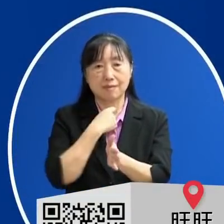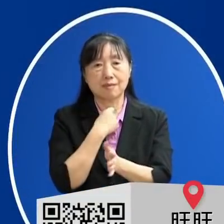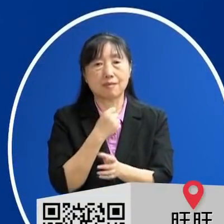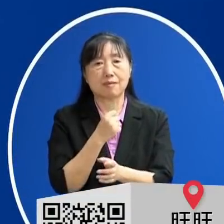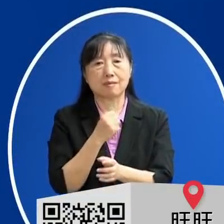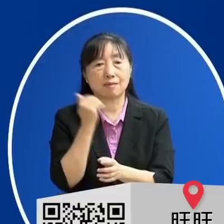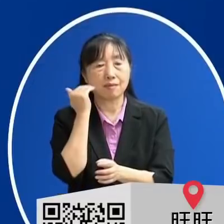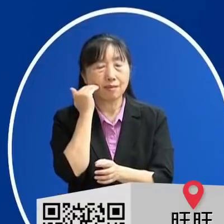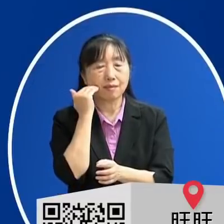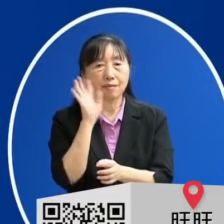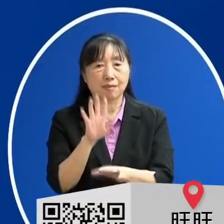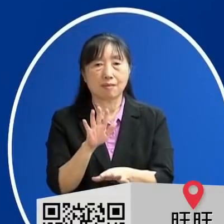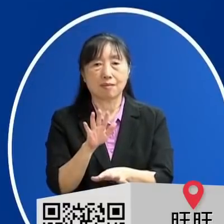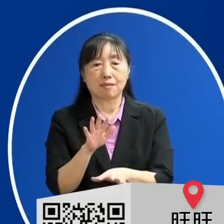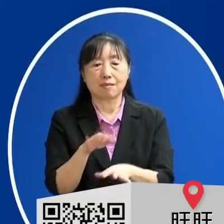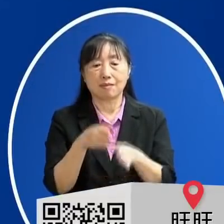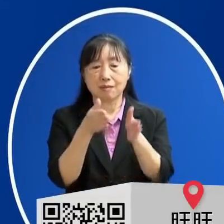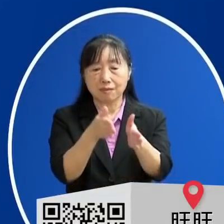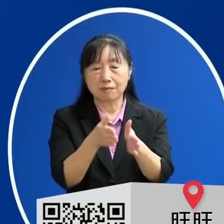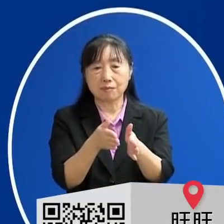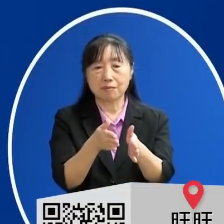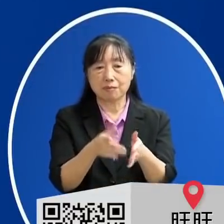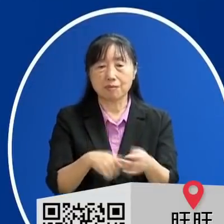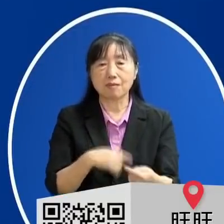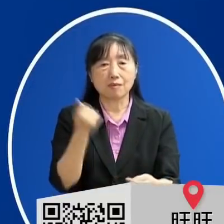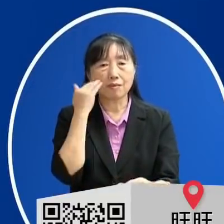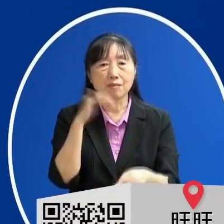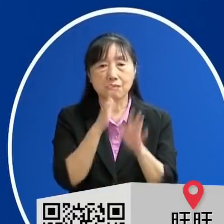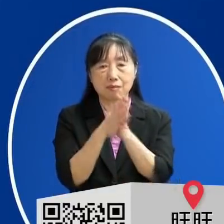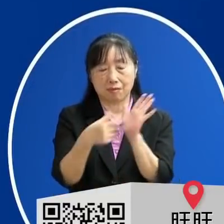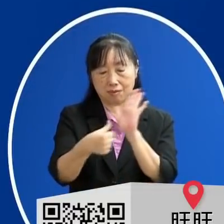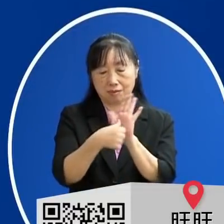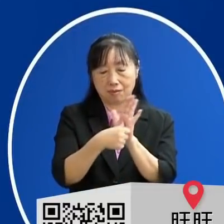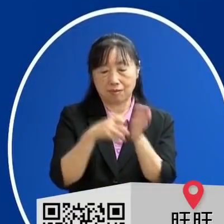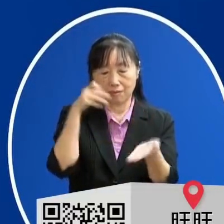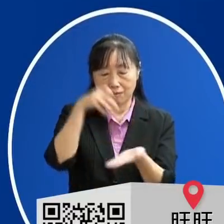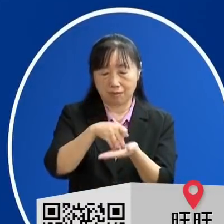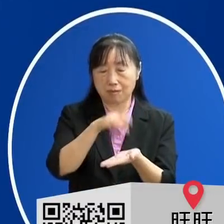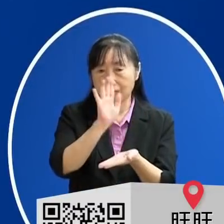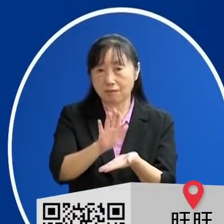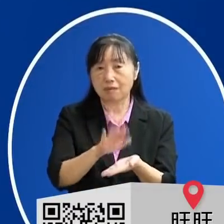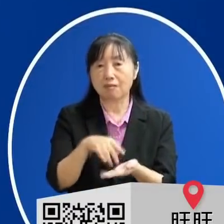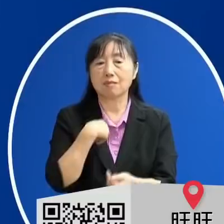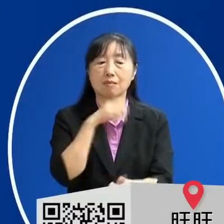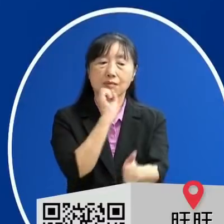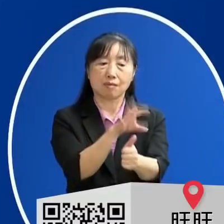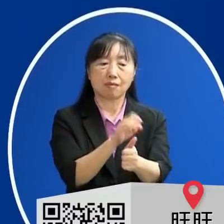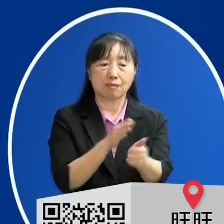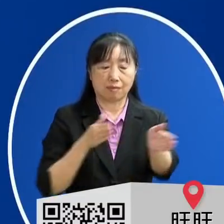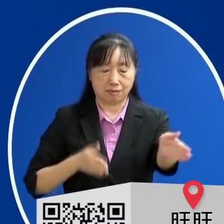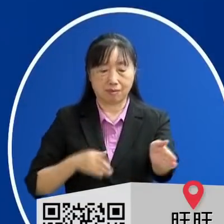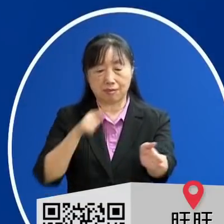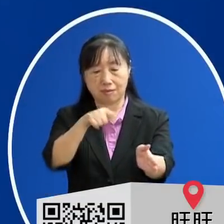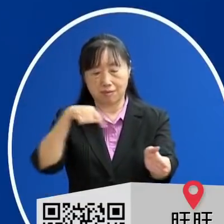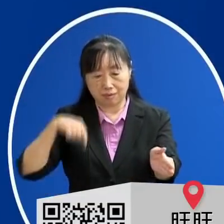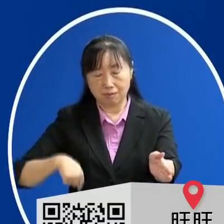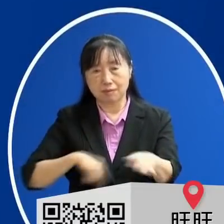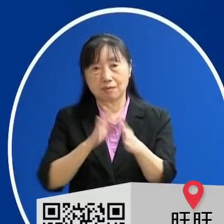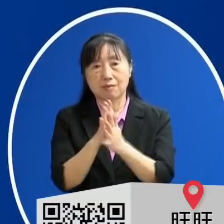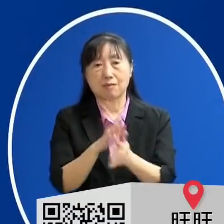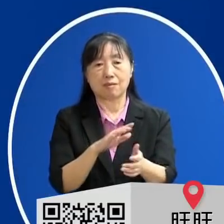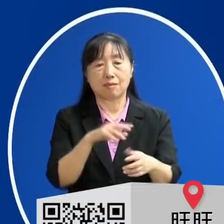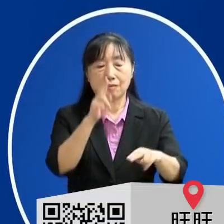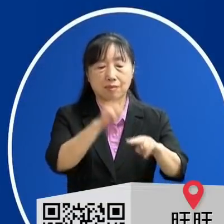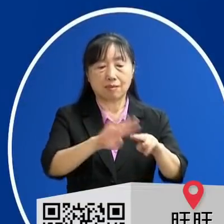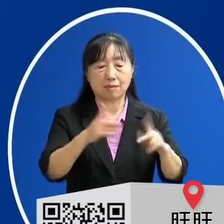果有目前已经做这个10连制的话，那可以通知这两个车厢的民众，那特别做